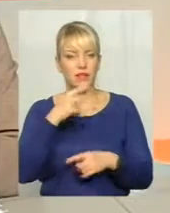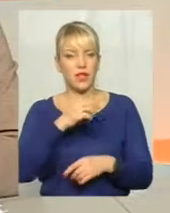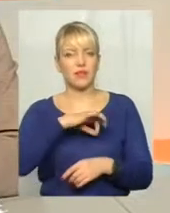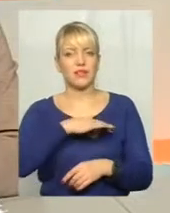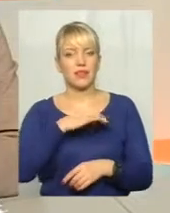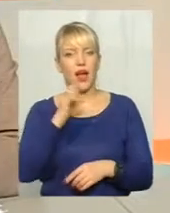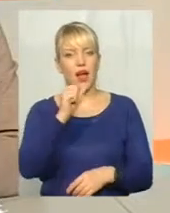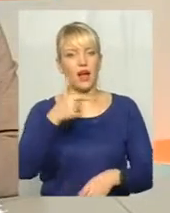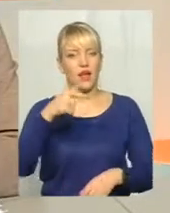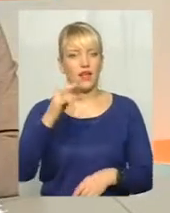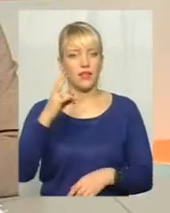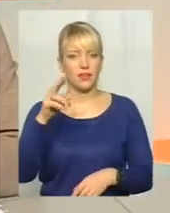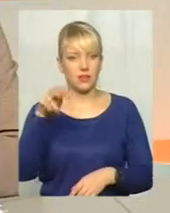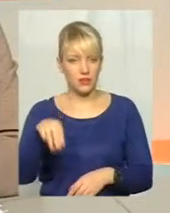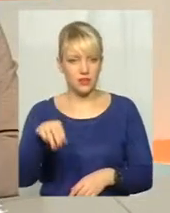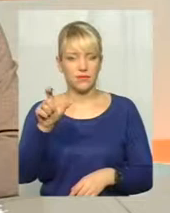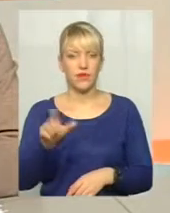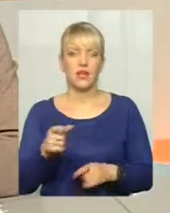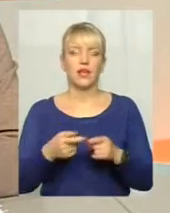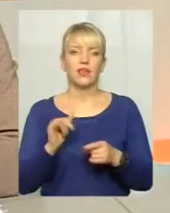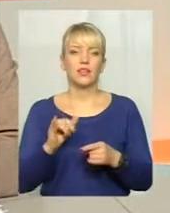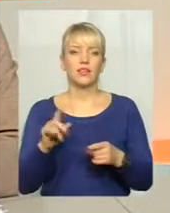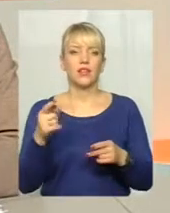на тому, що він там